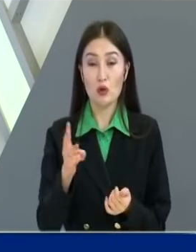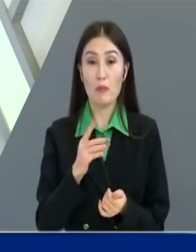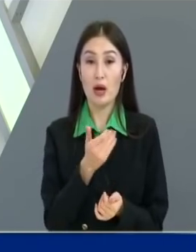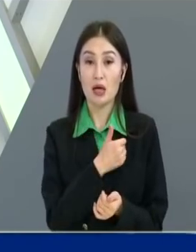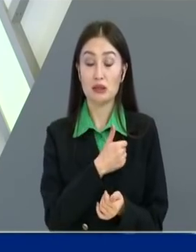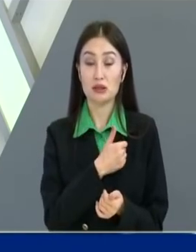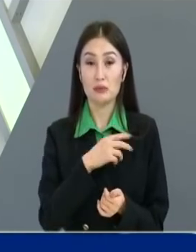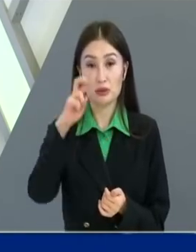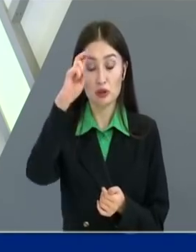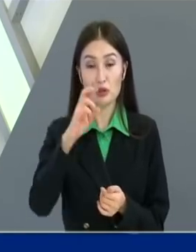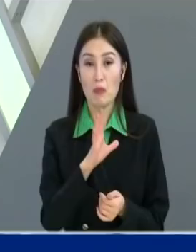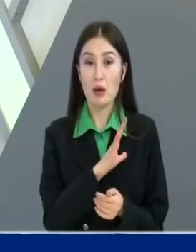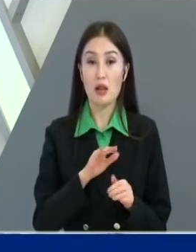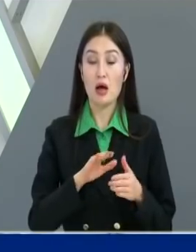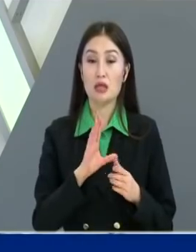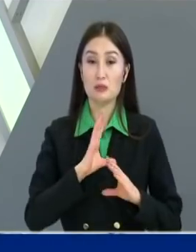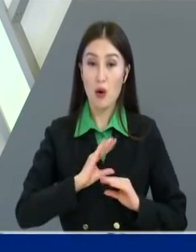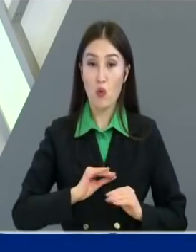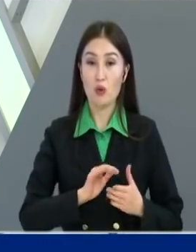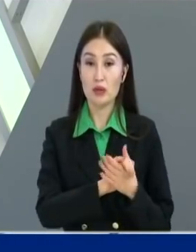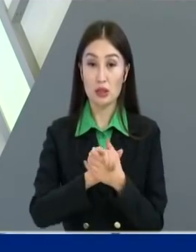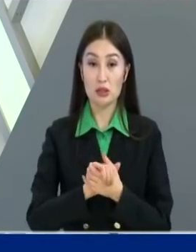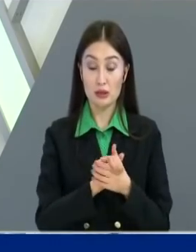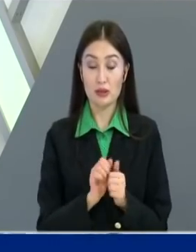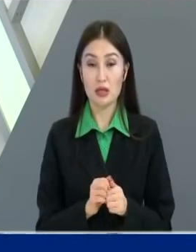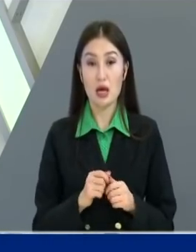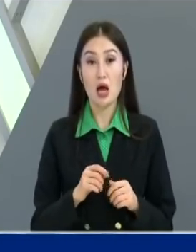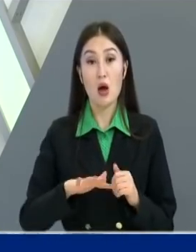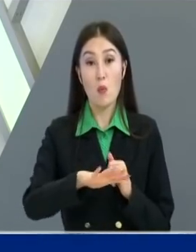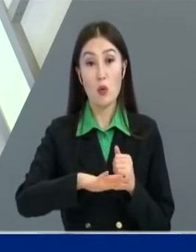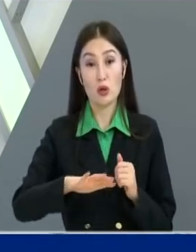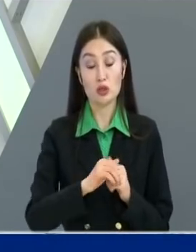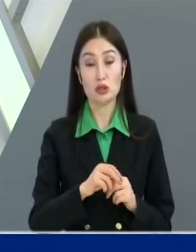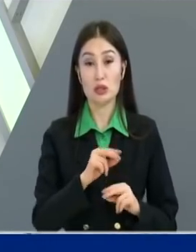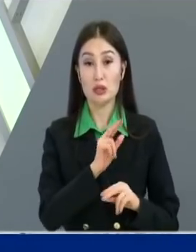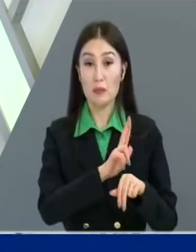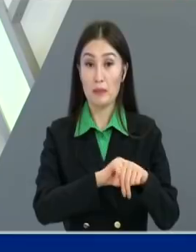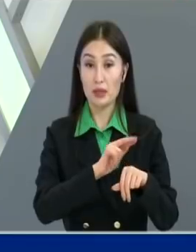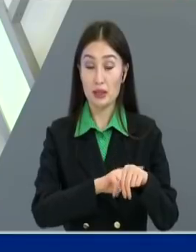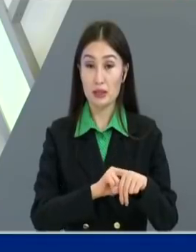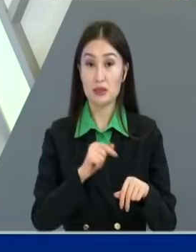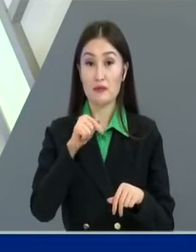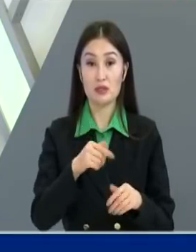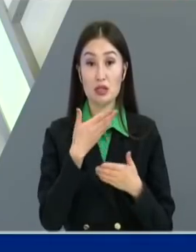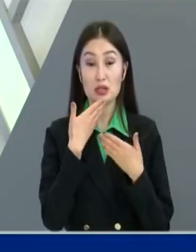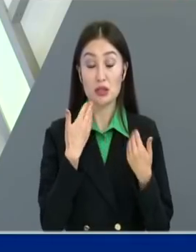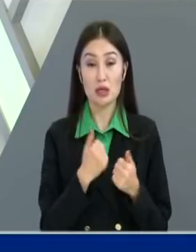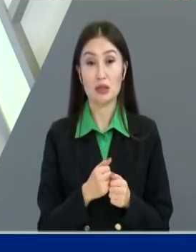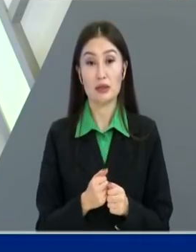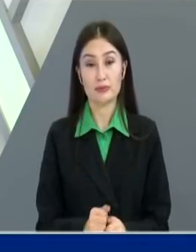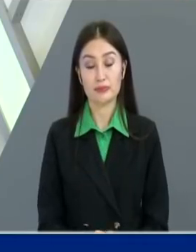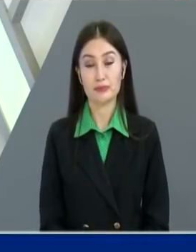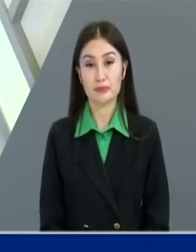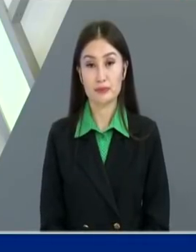было стабильно и спокойно. Так как на площади ситуация стабильная, сотрудников правоохранительных органов здесь нет. Дастан Касканов,